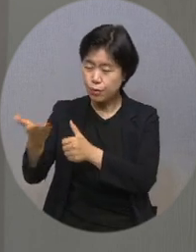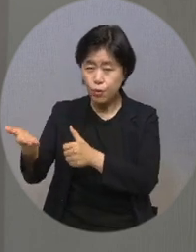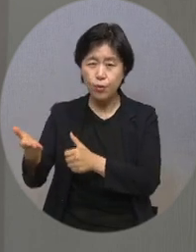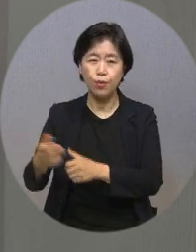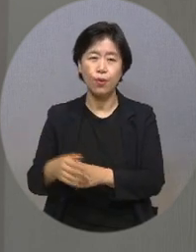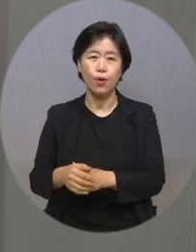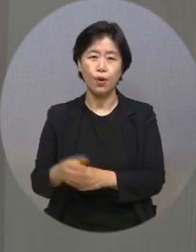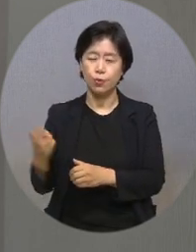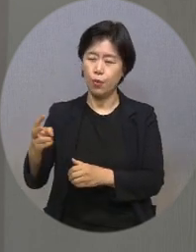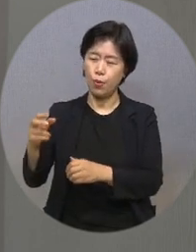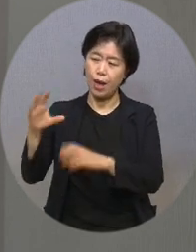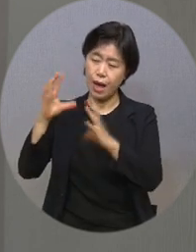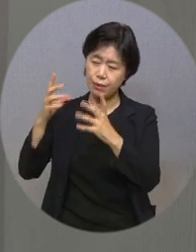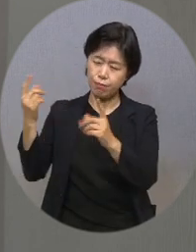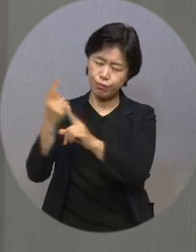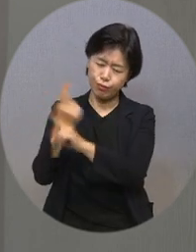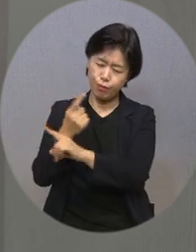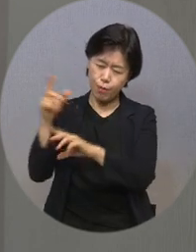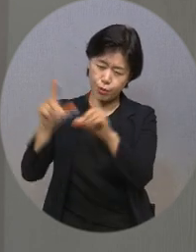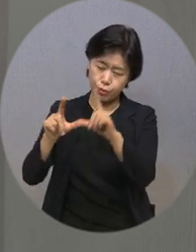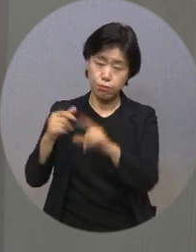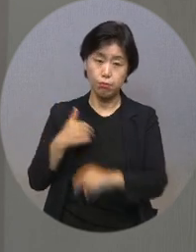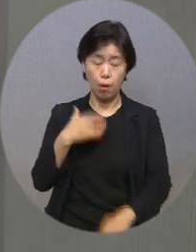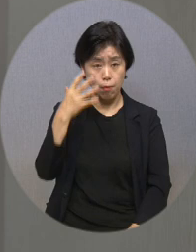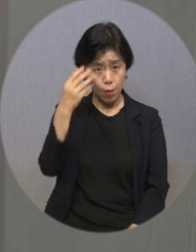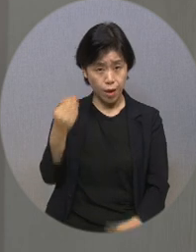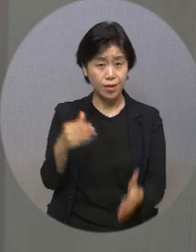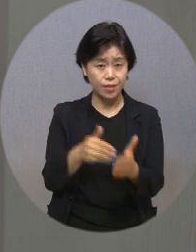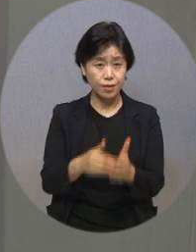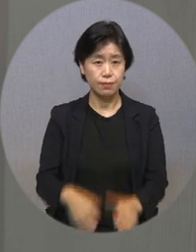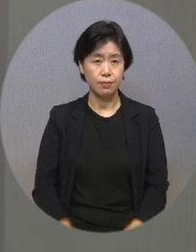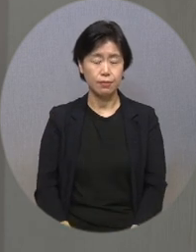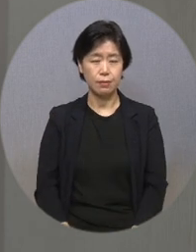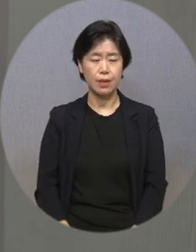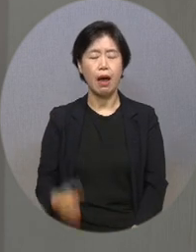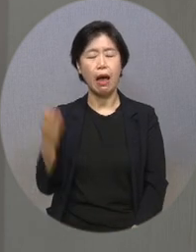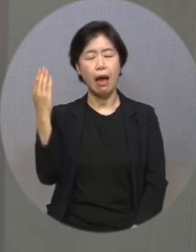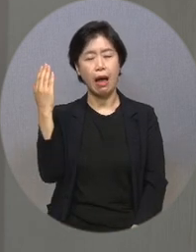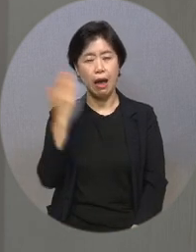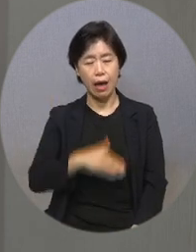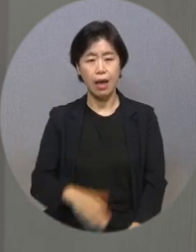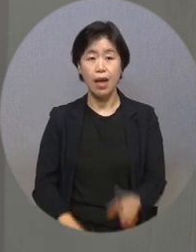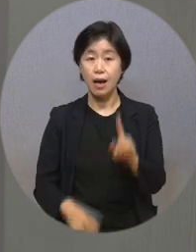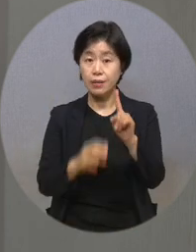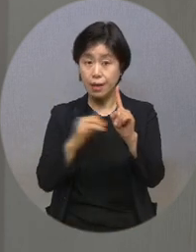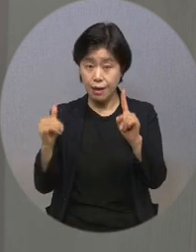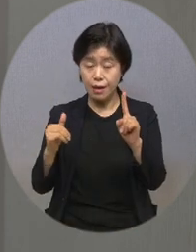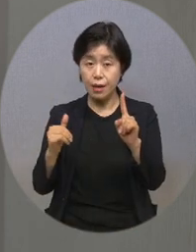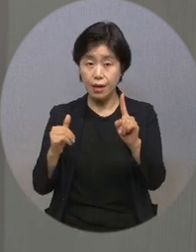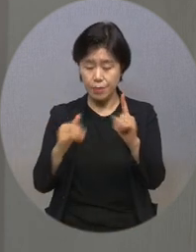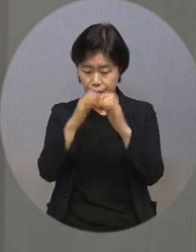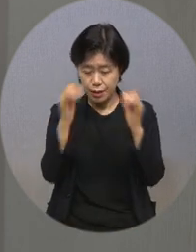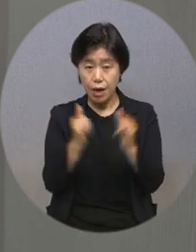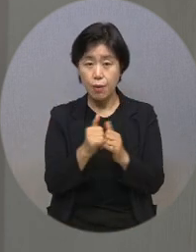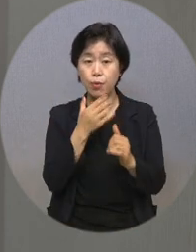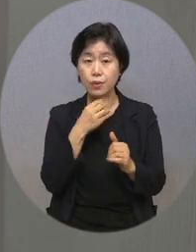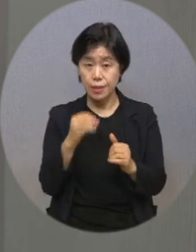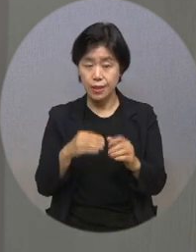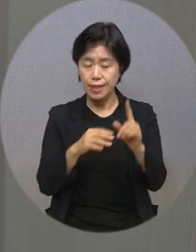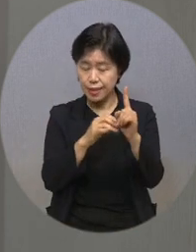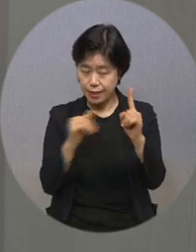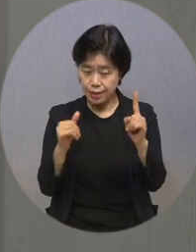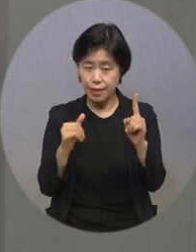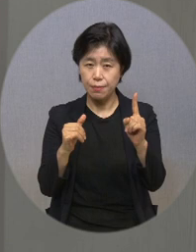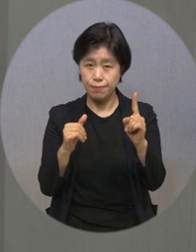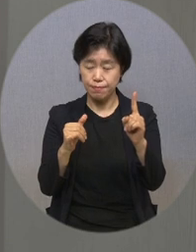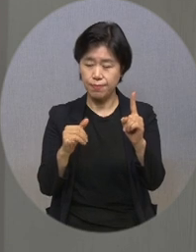또 교정을 하는 그런 모습을 보면서 한 명의 사회복지사가 저렇게 한 사람의 인생을